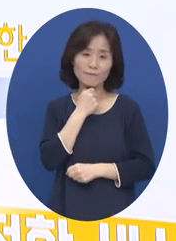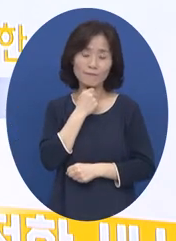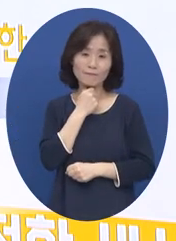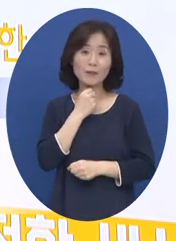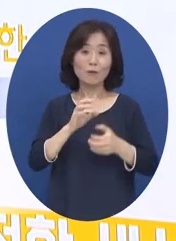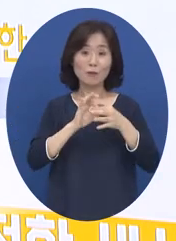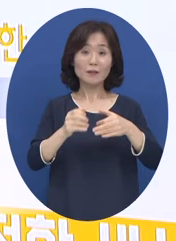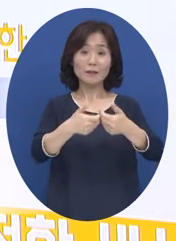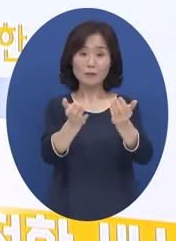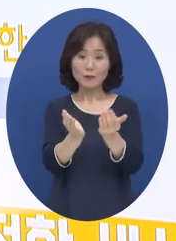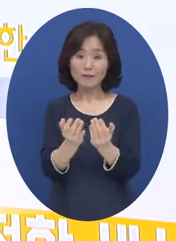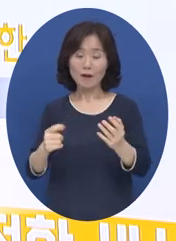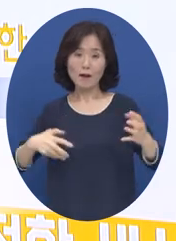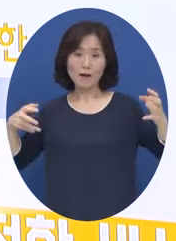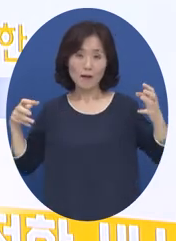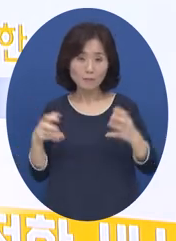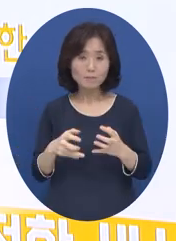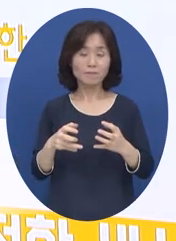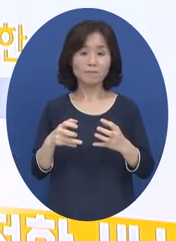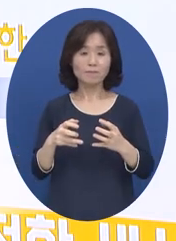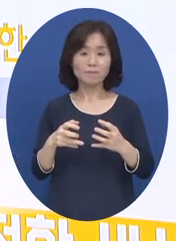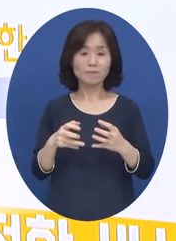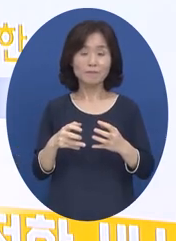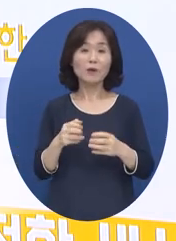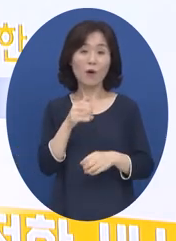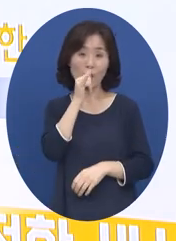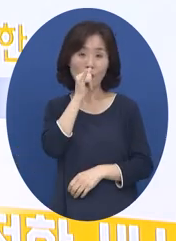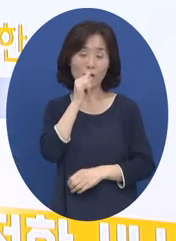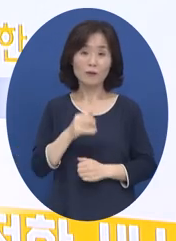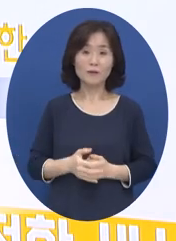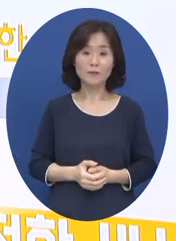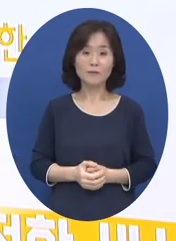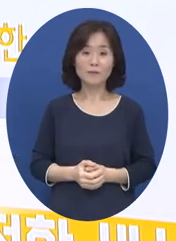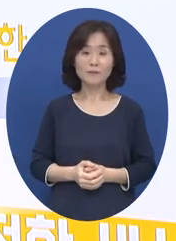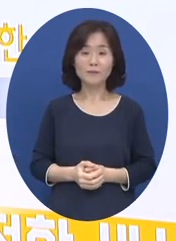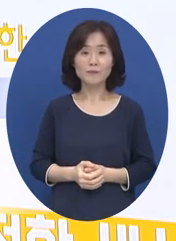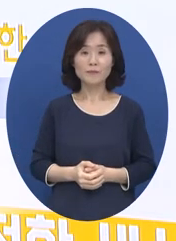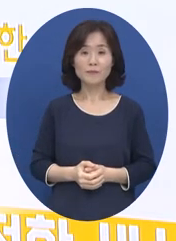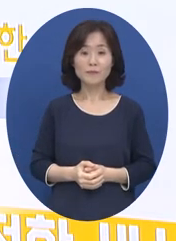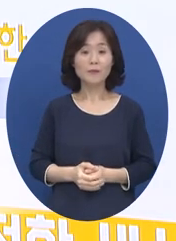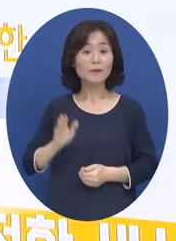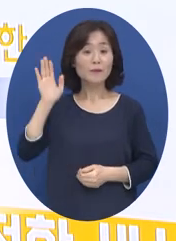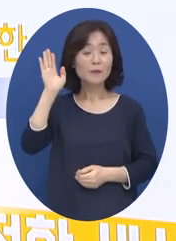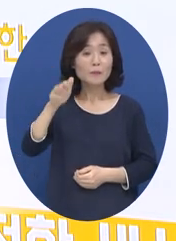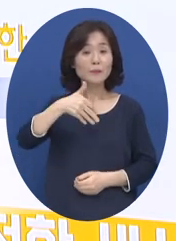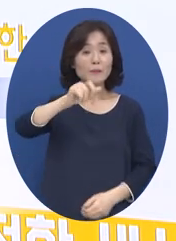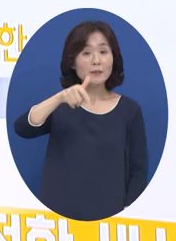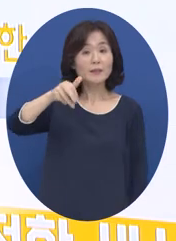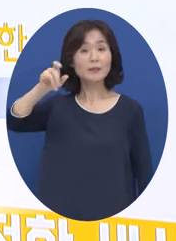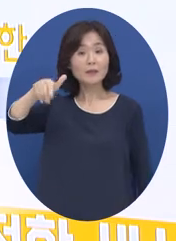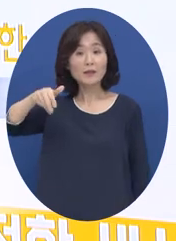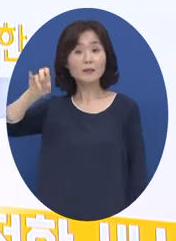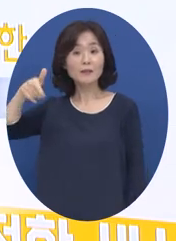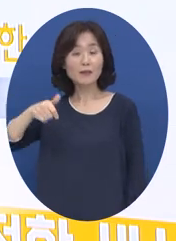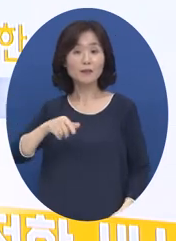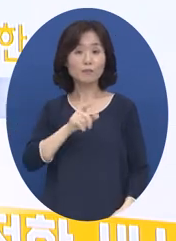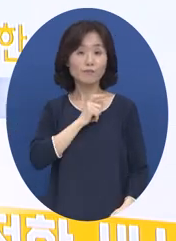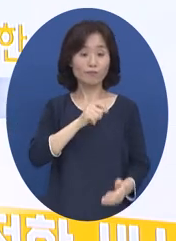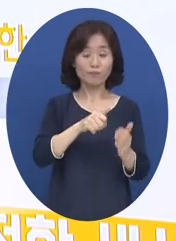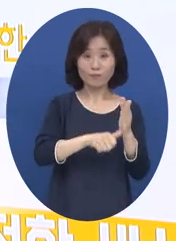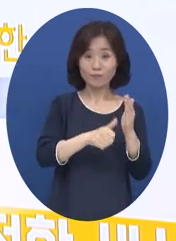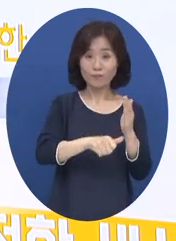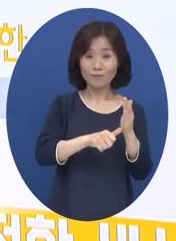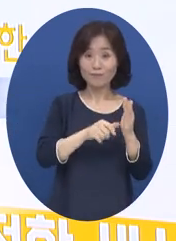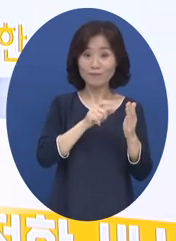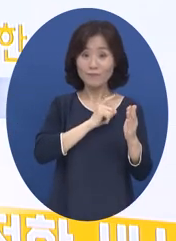오늘 관계기관이 다 모여서 마음을 모으고 했습니다. 앞으로 우리 착착착 브랜드가